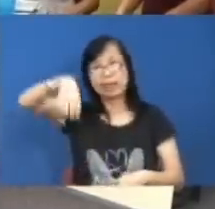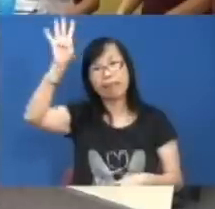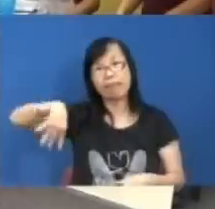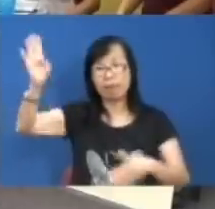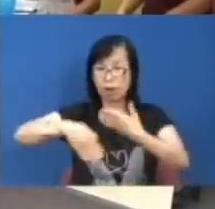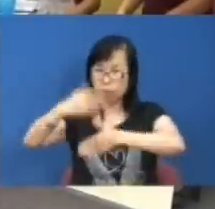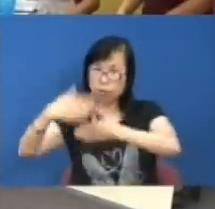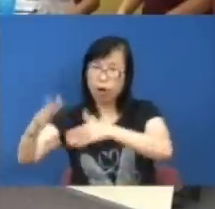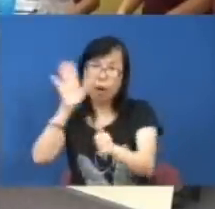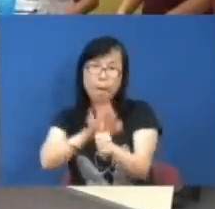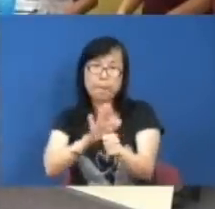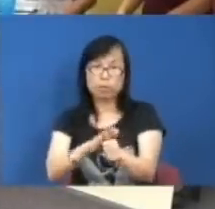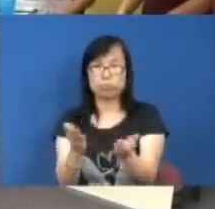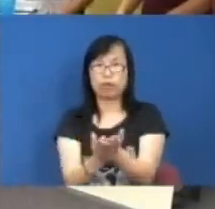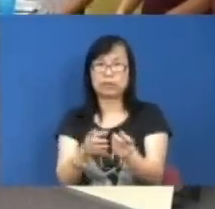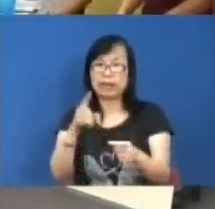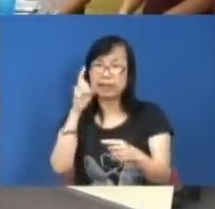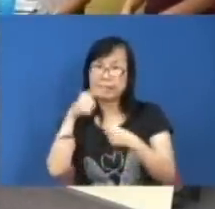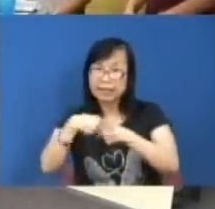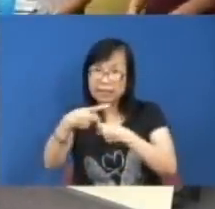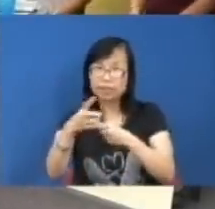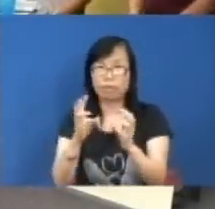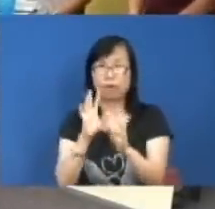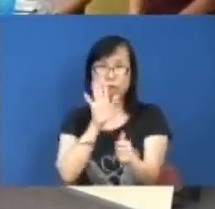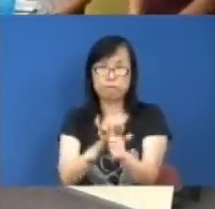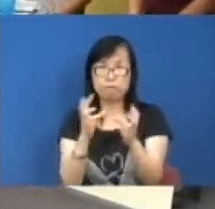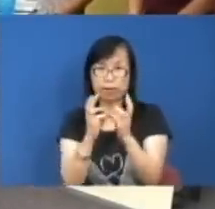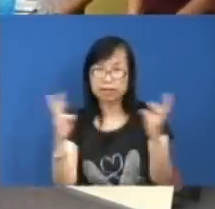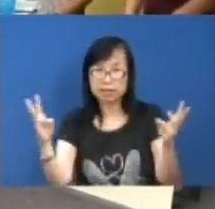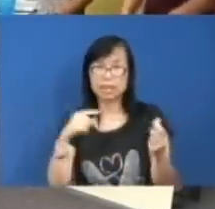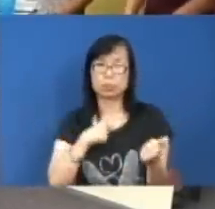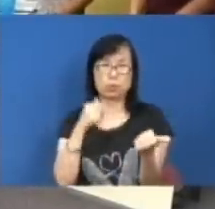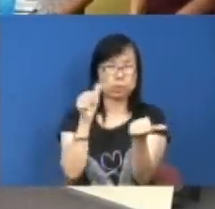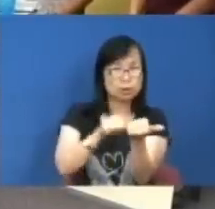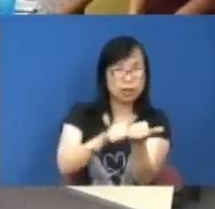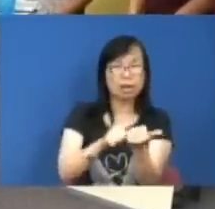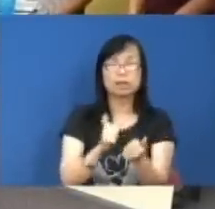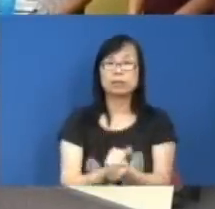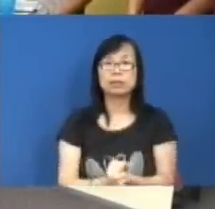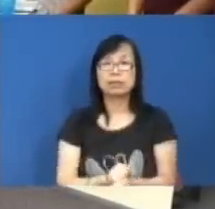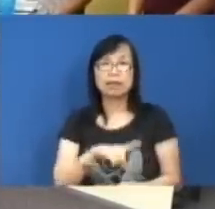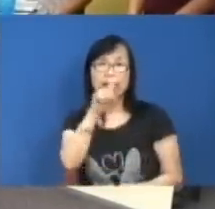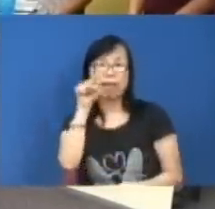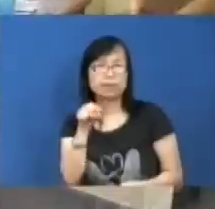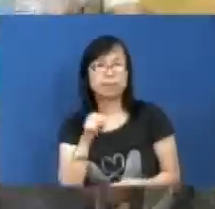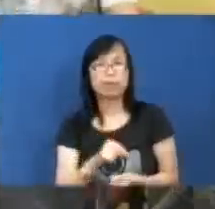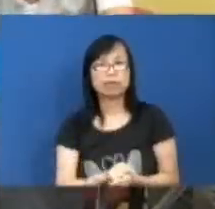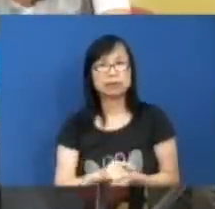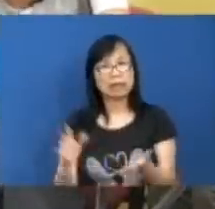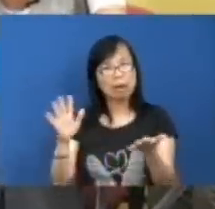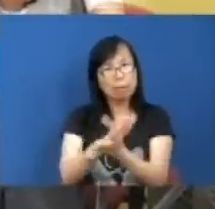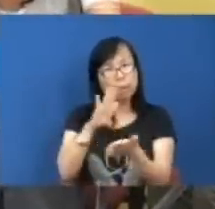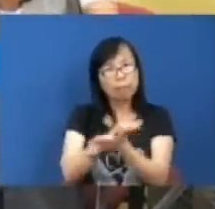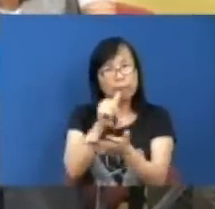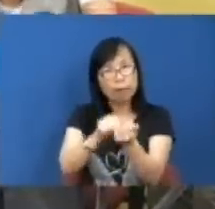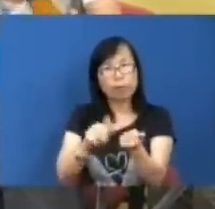維修嘅保障嘅第一道防線嚟噶嘛。咁你唔靠呢樣嘢保，咁其實你點可以靠每年一啲簡單